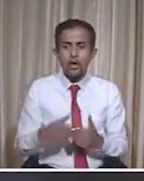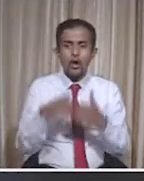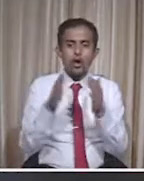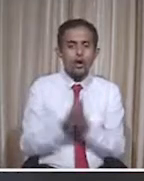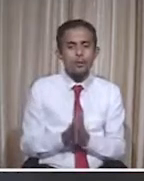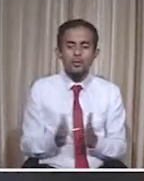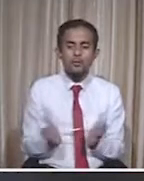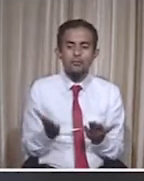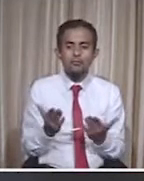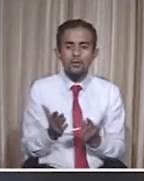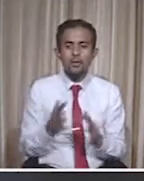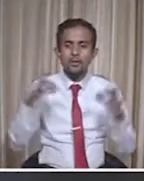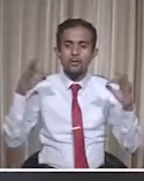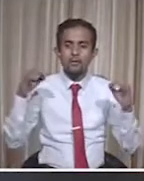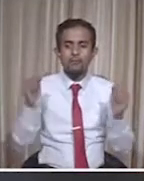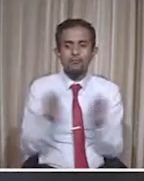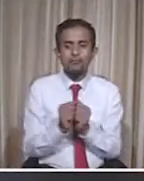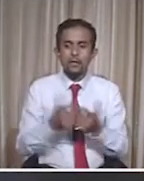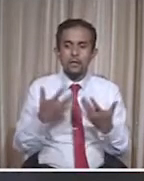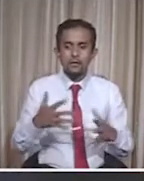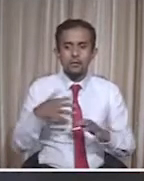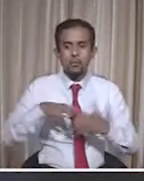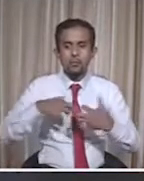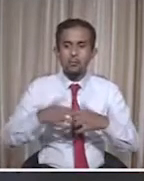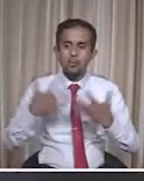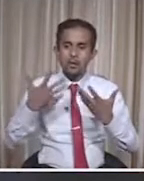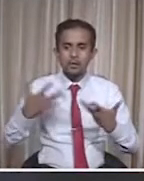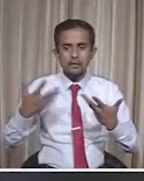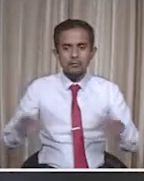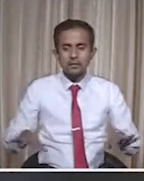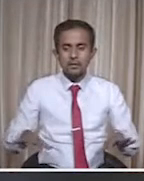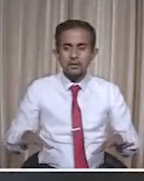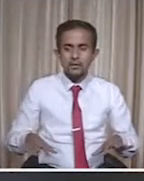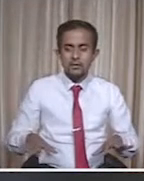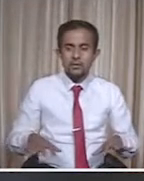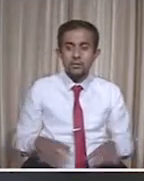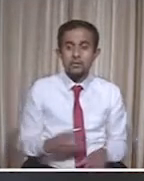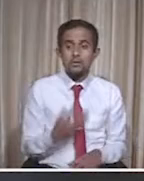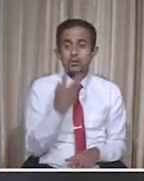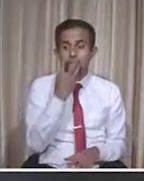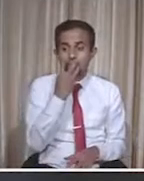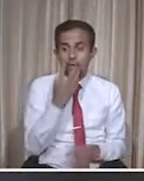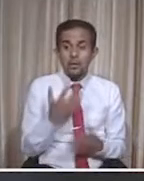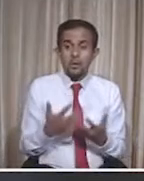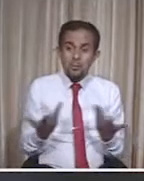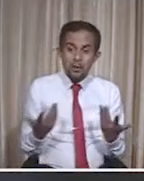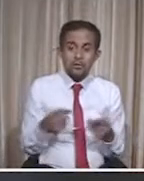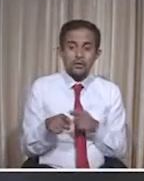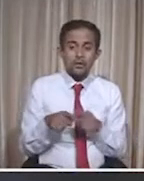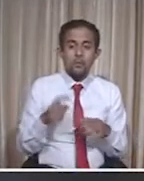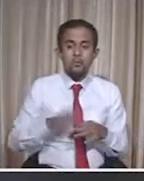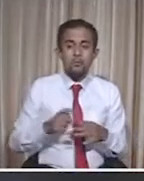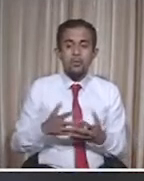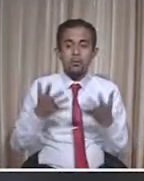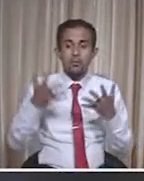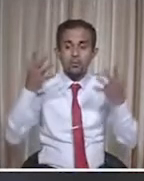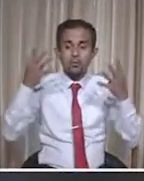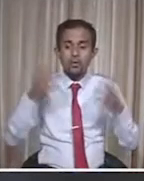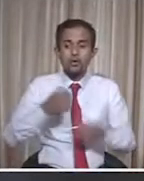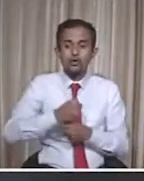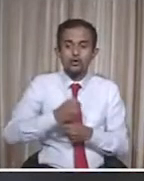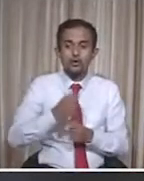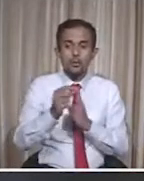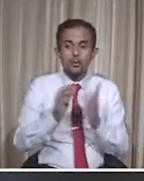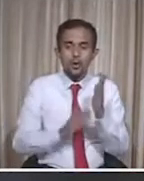करनकोट पेरहर गिहिल्ला इवरई अर्बुदे ऐतिवेला इवरई देन हुस्म गन्न बेरि तनटम ऐविल्ला तियेनि अद आंडुवे